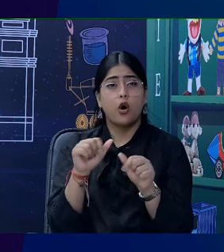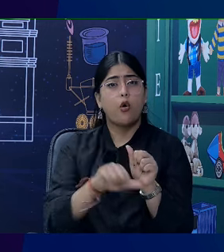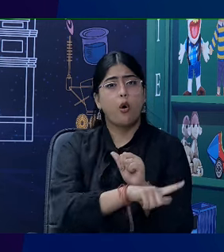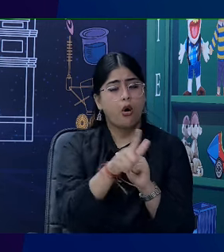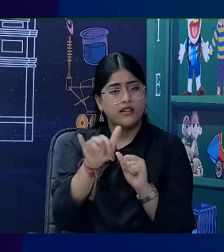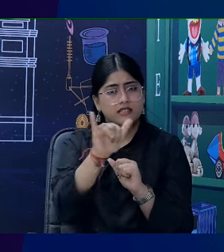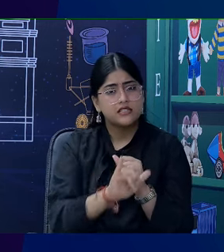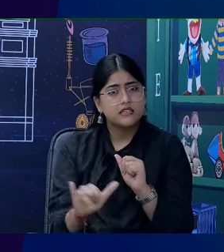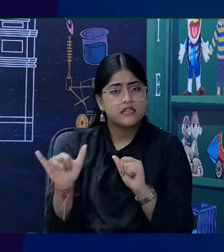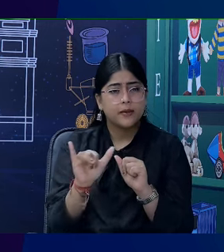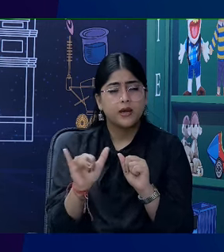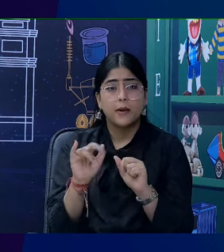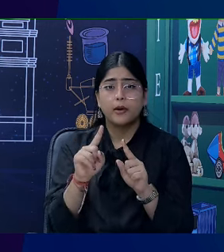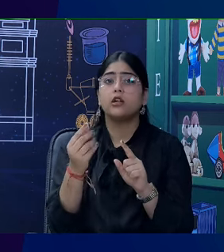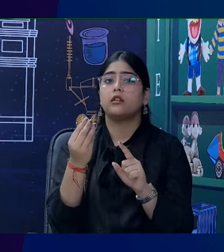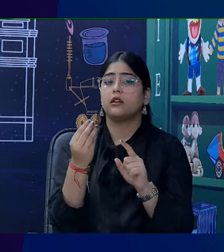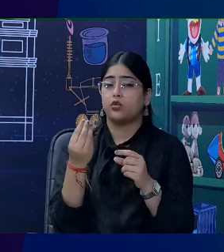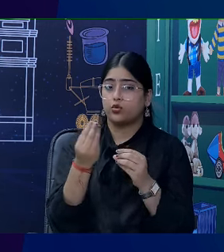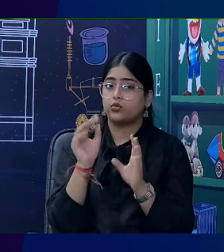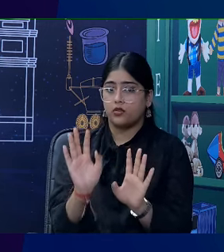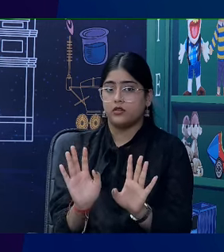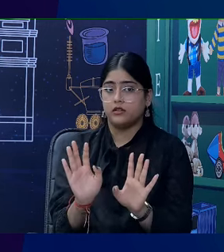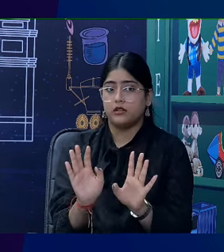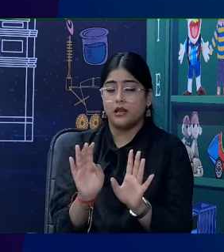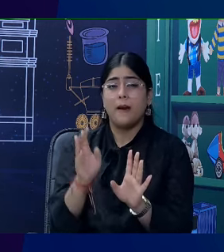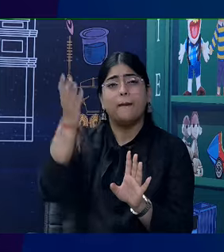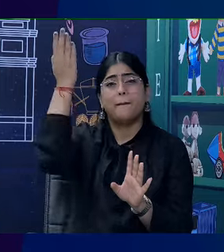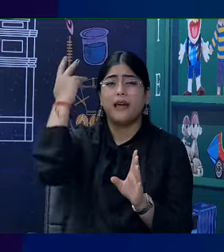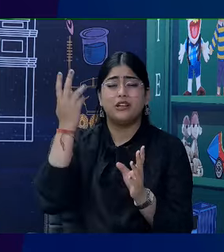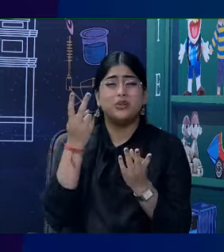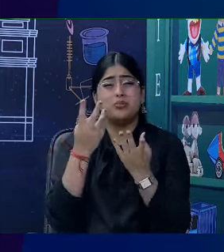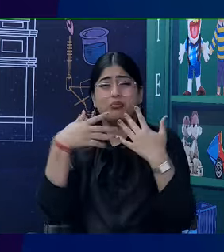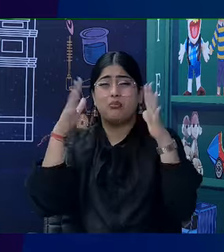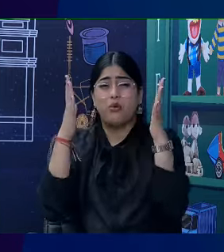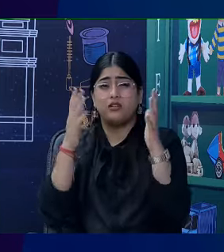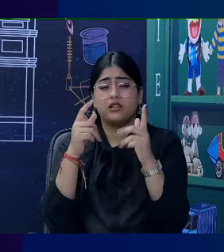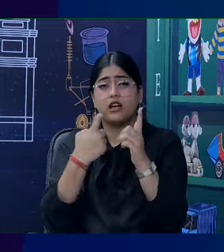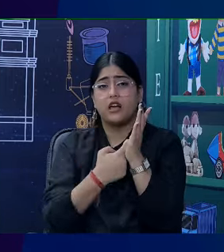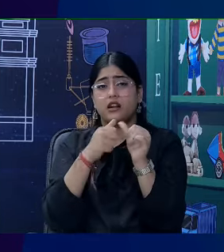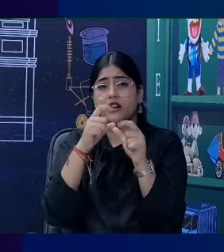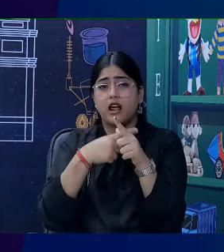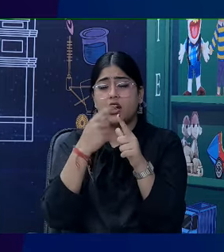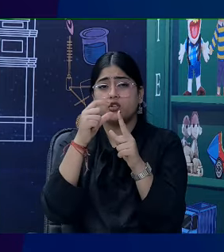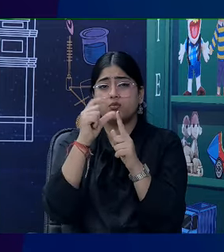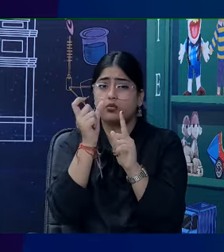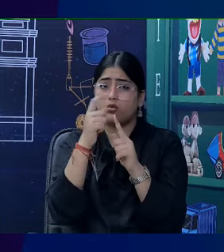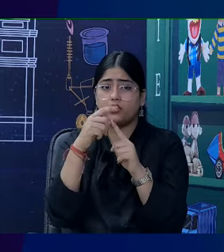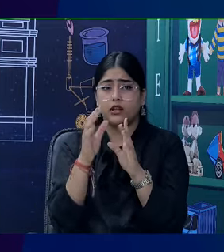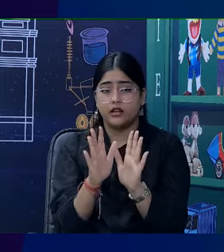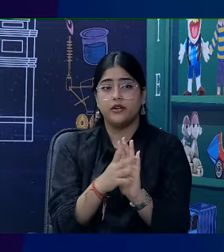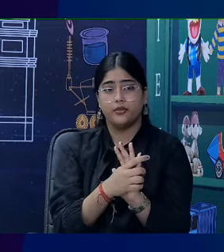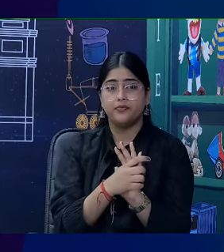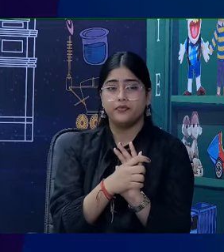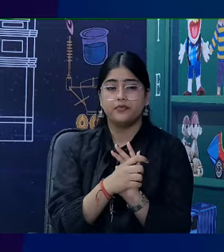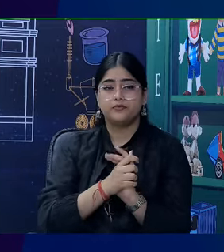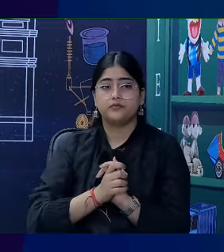लेकिन ऐसा भी नहीं है कि नहीं थे जी है ना पहले तो बहुत ज्यादा थे बहुत से वीरों ने उस भूमि पर जन्म लिया है बिल्कुल और उसके लिए बहुत कुछ किया भी है